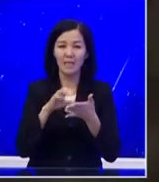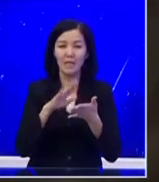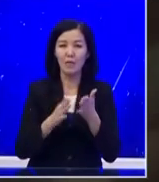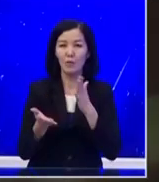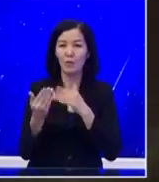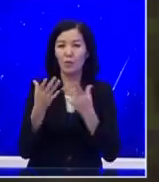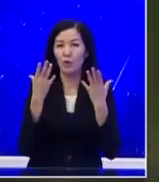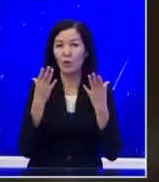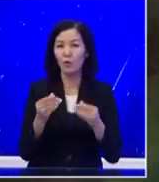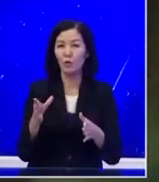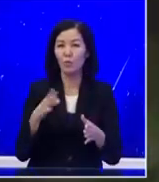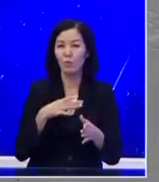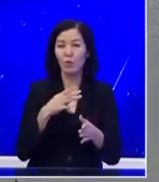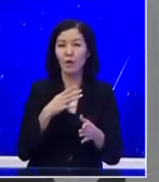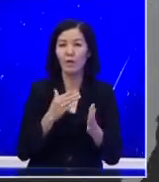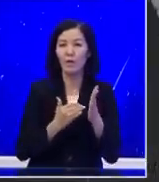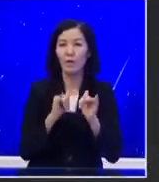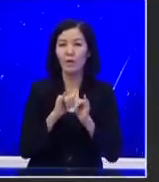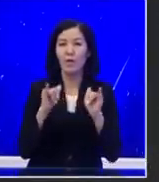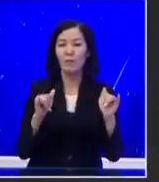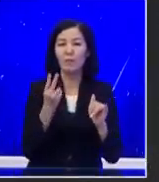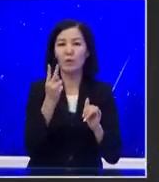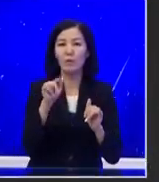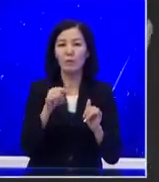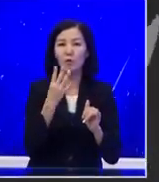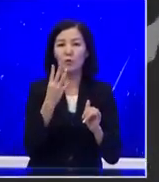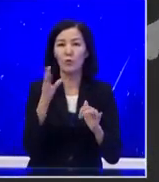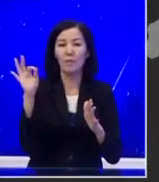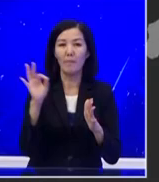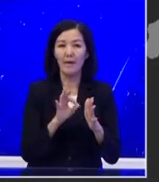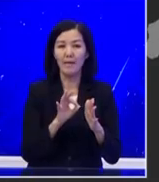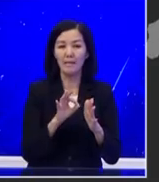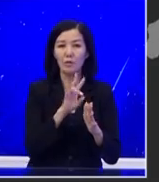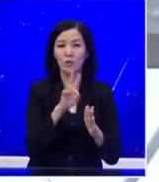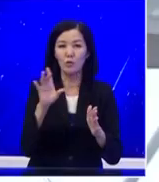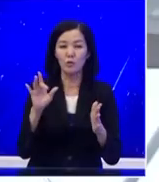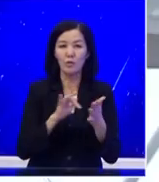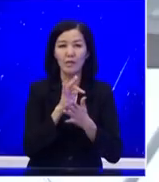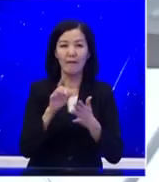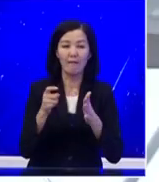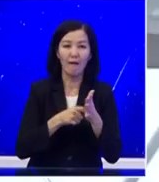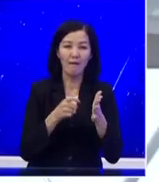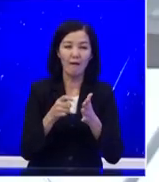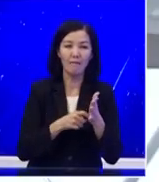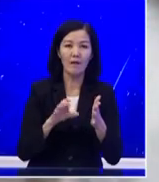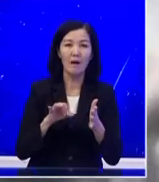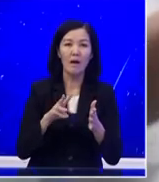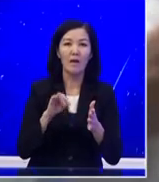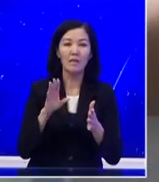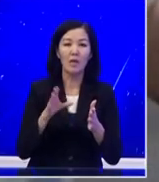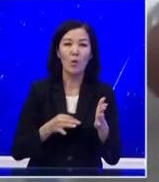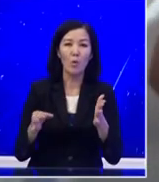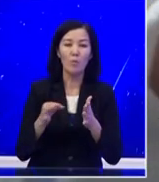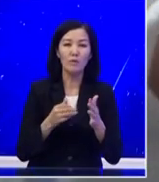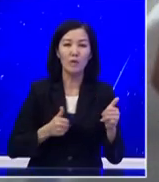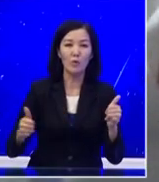анықталды. Өсім 2,4%. Өңірлер бойынша Нұрсұлтан қаласы, Қарағанды, Атырау облыстар көш бастап тұр.